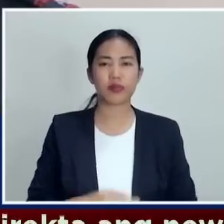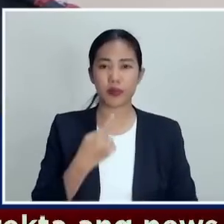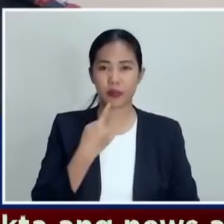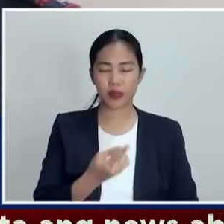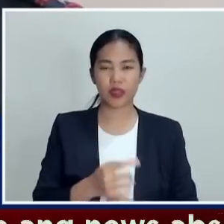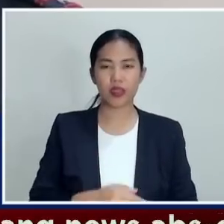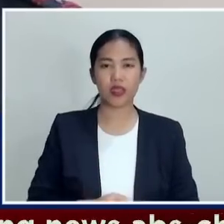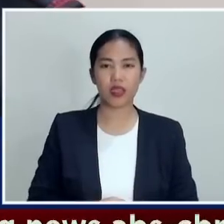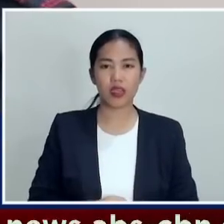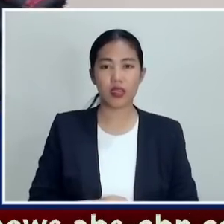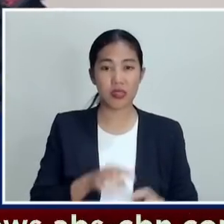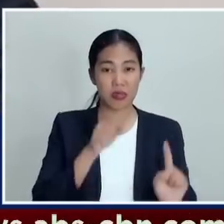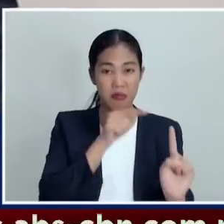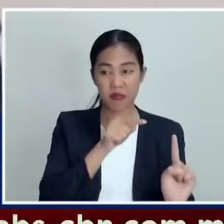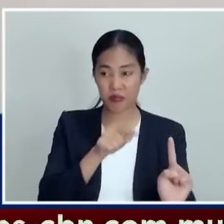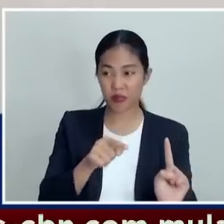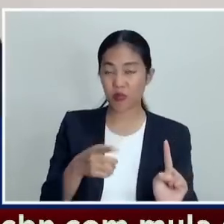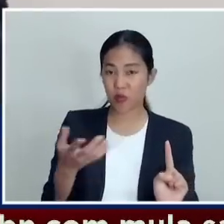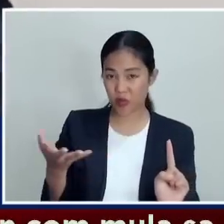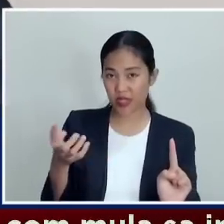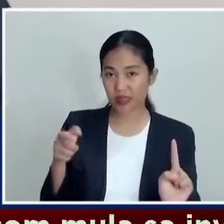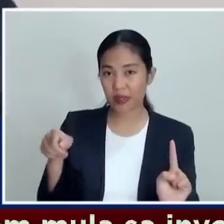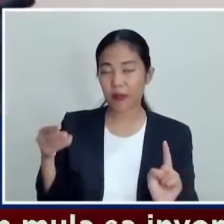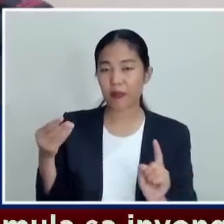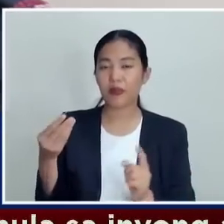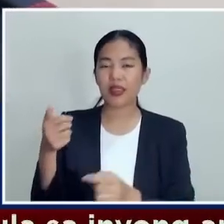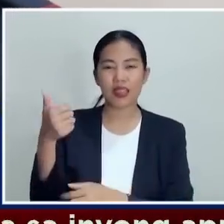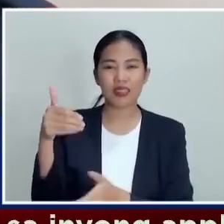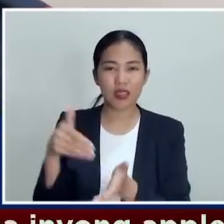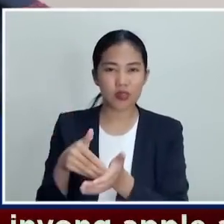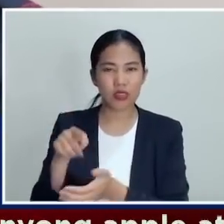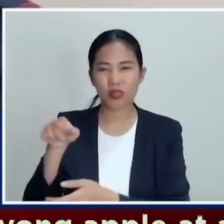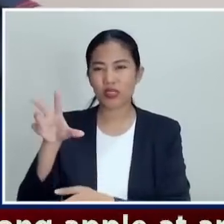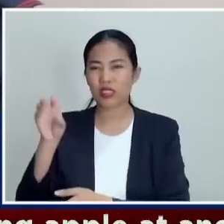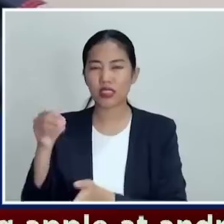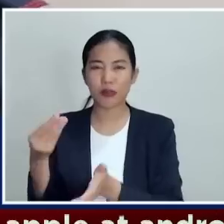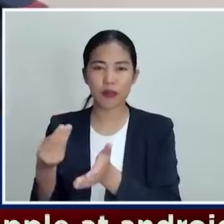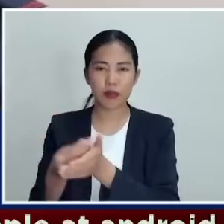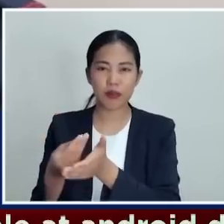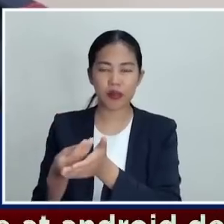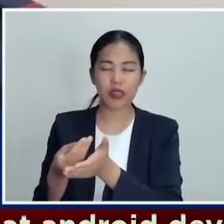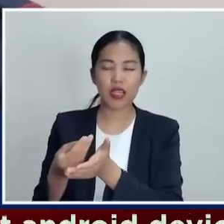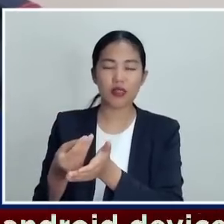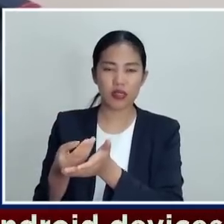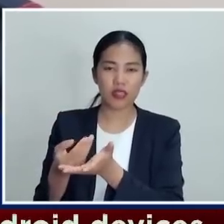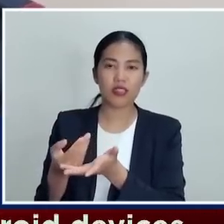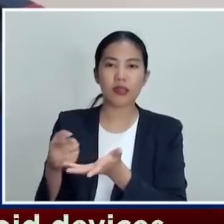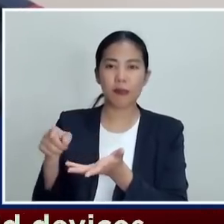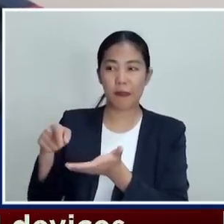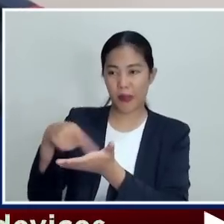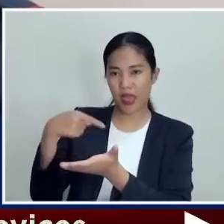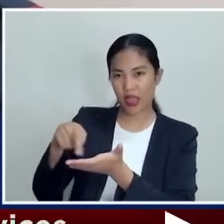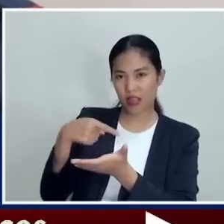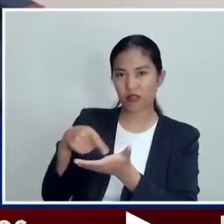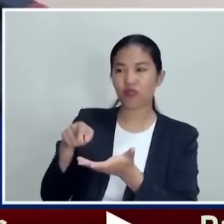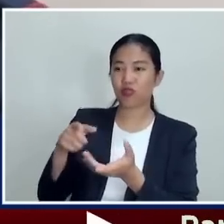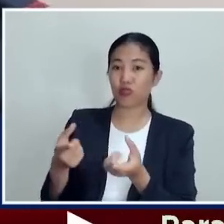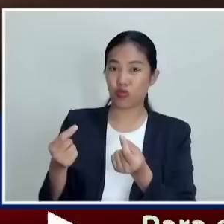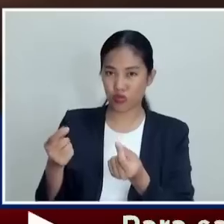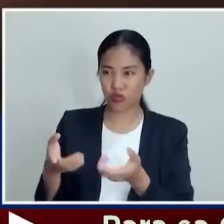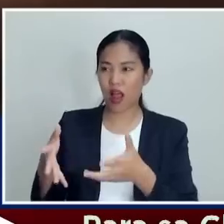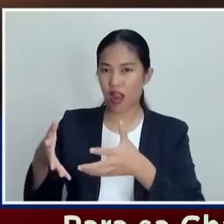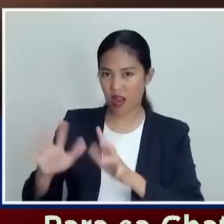10,000-30,000 piso ang suspect sa mga kapwa polis para mailipat lamang ng assignment. Hawak na ng IMEG ang suspect